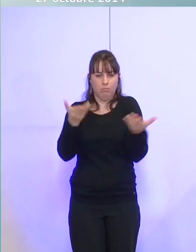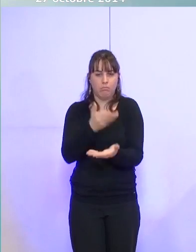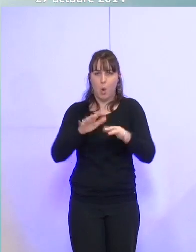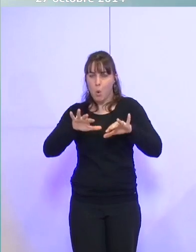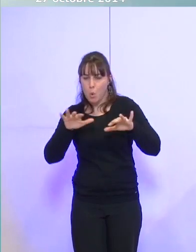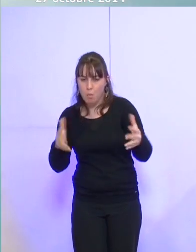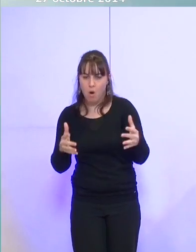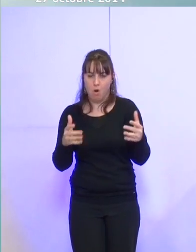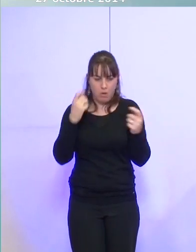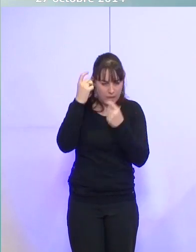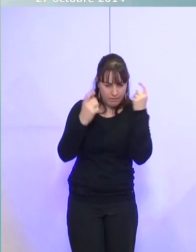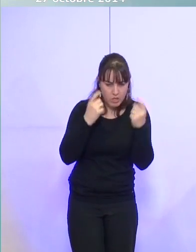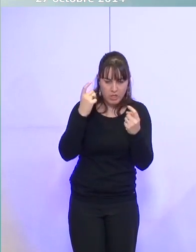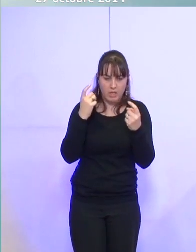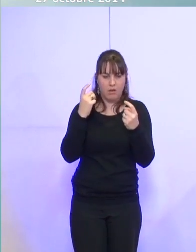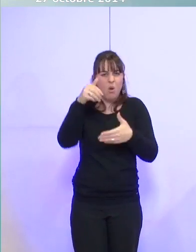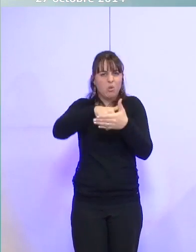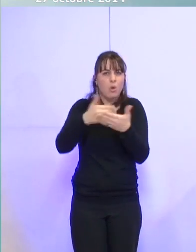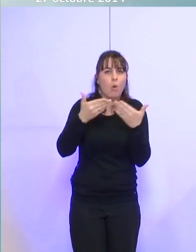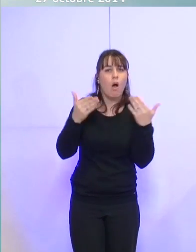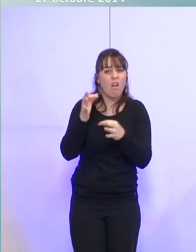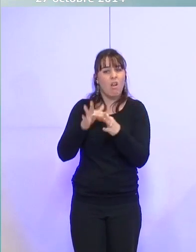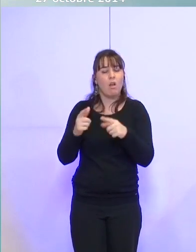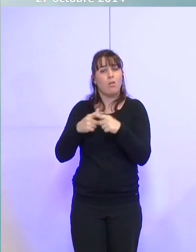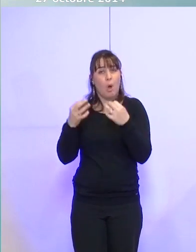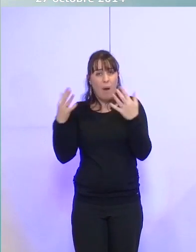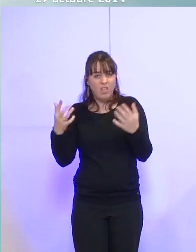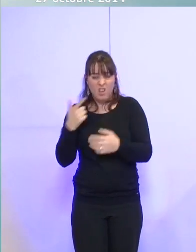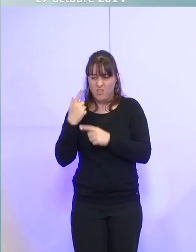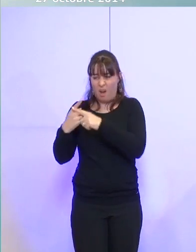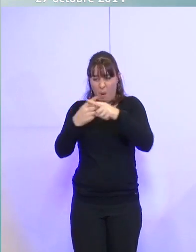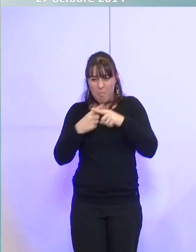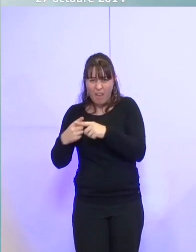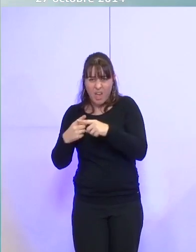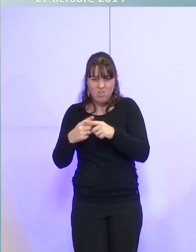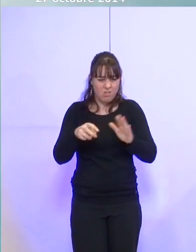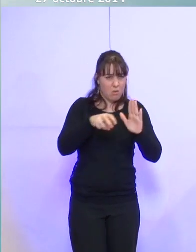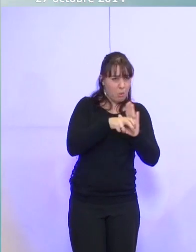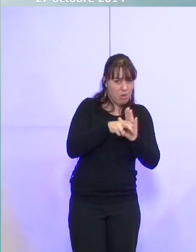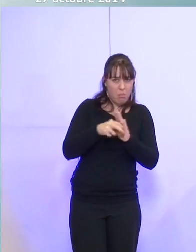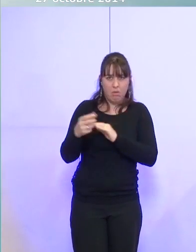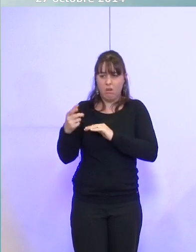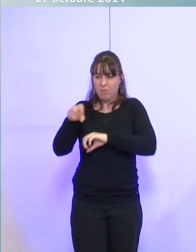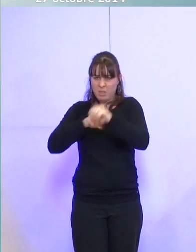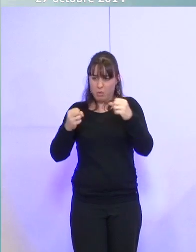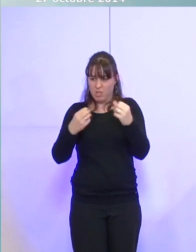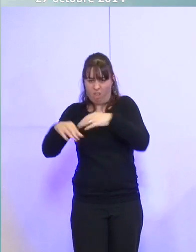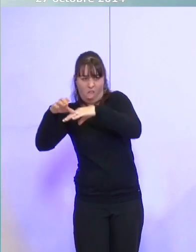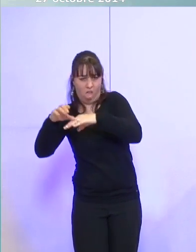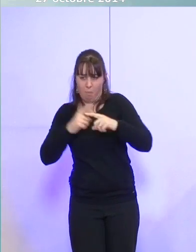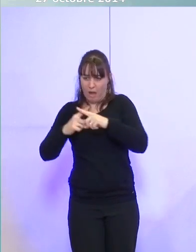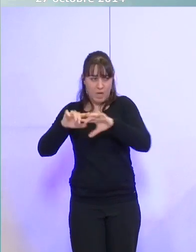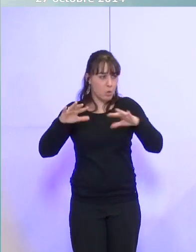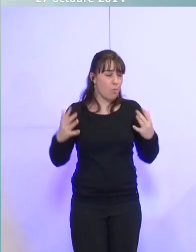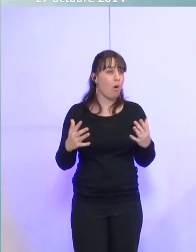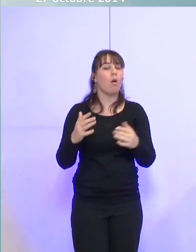ce qu'elles revêtiront, puisque on parle de temps partiel. Est-ce que ça veut dire que ça va être du temps partagé ou pas entre la ville et le dispositif? Donc la demande qui